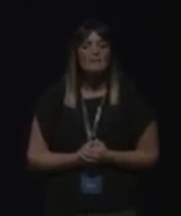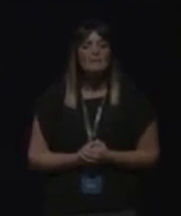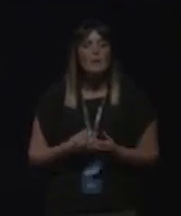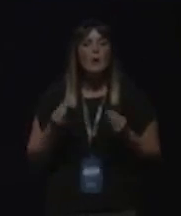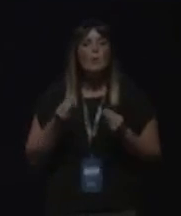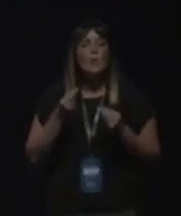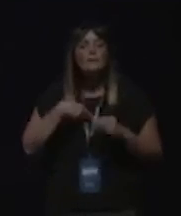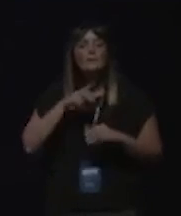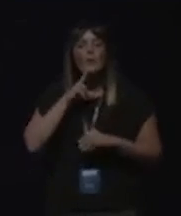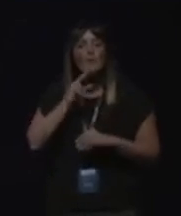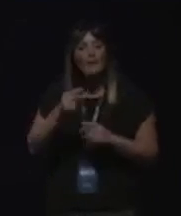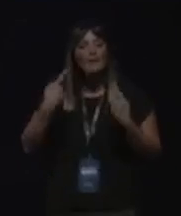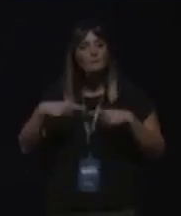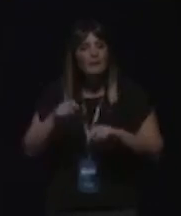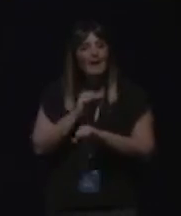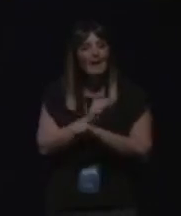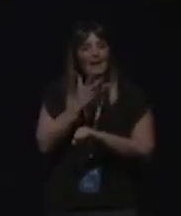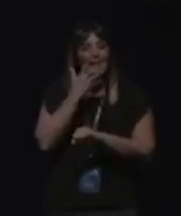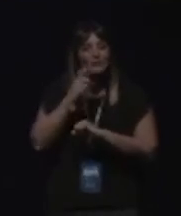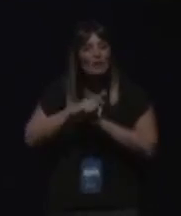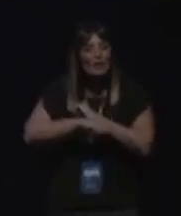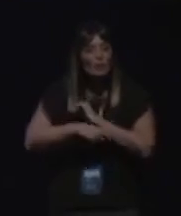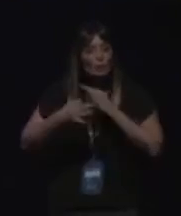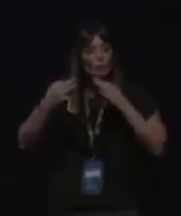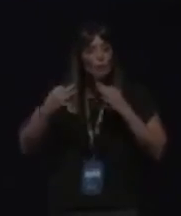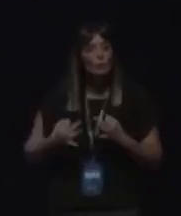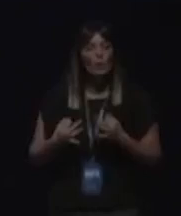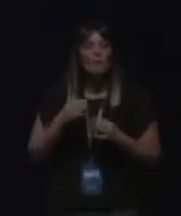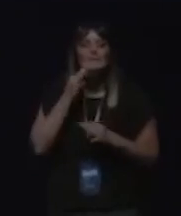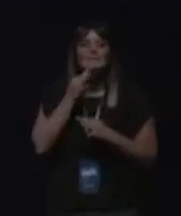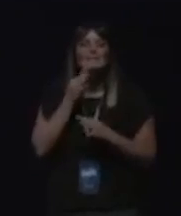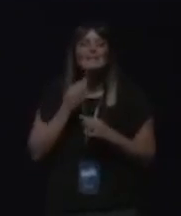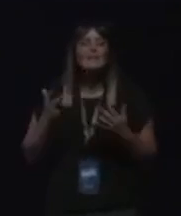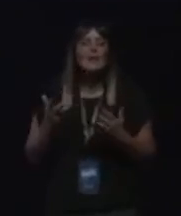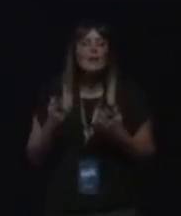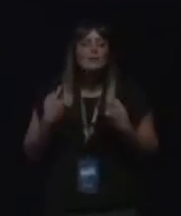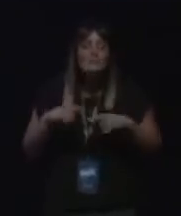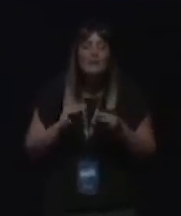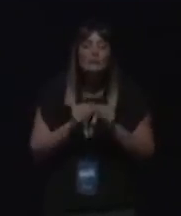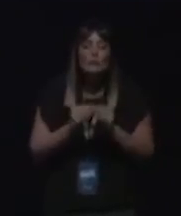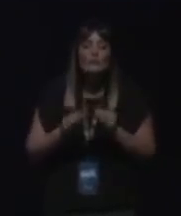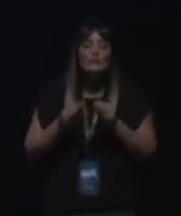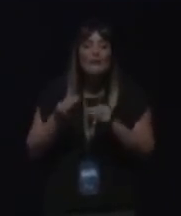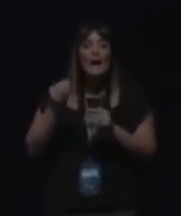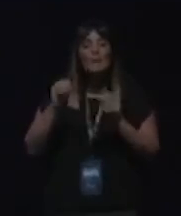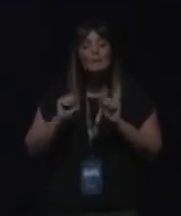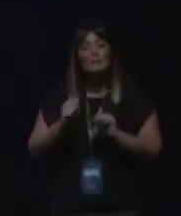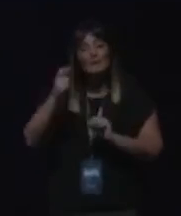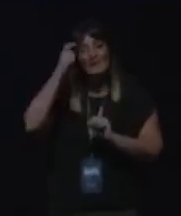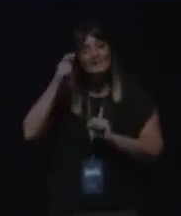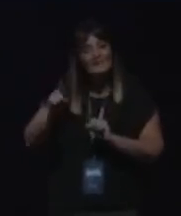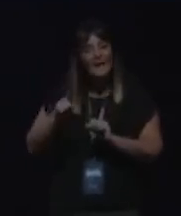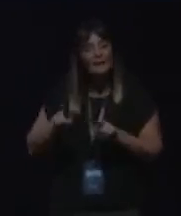si parla di quello strumento che consente allo Stato di impedire ai mafiosi, i